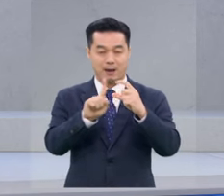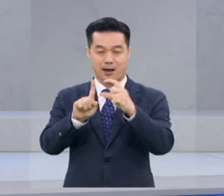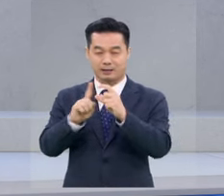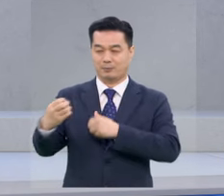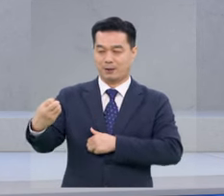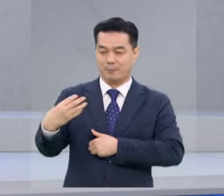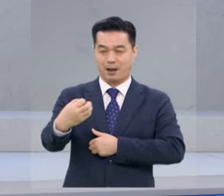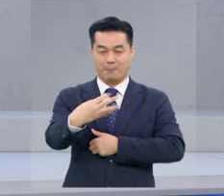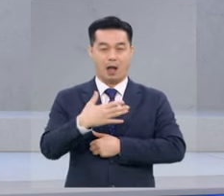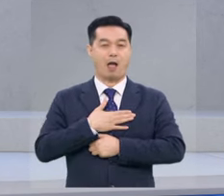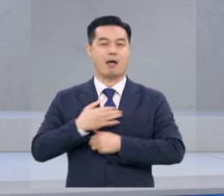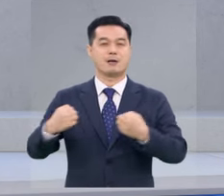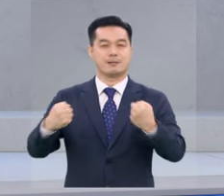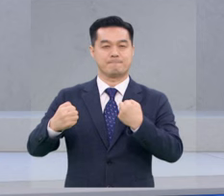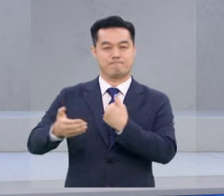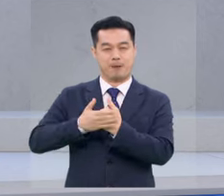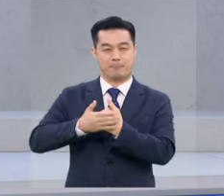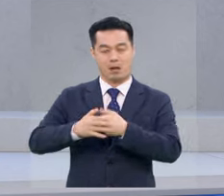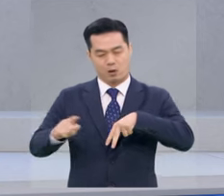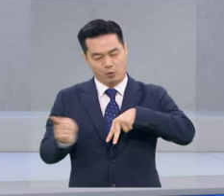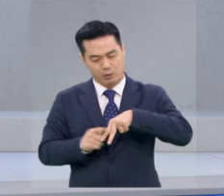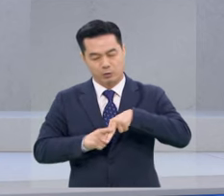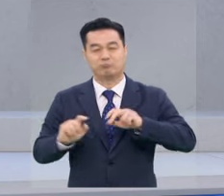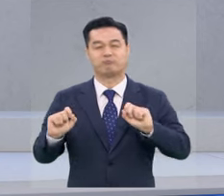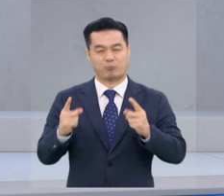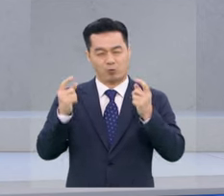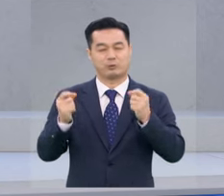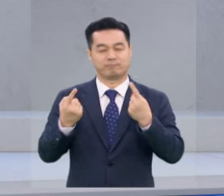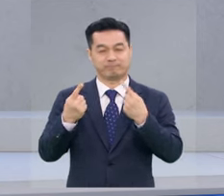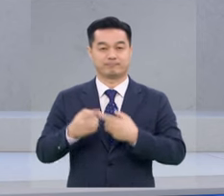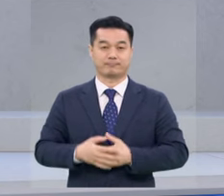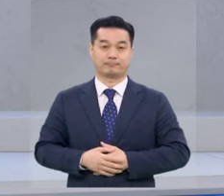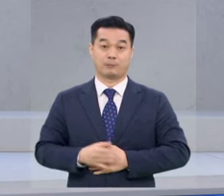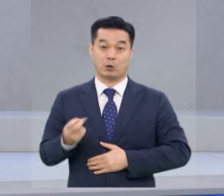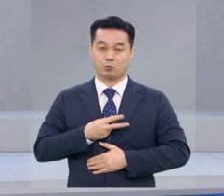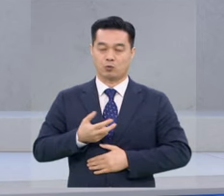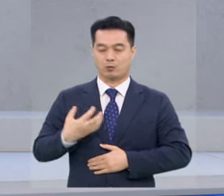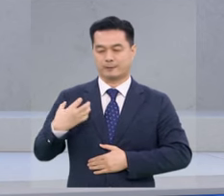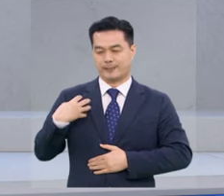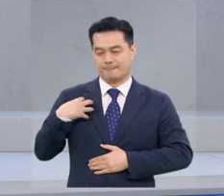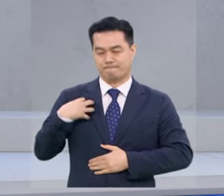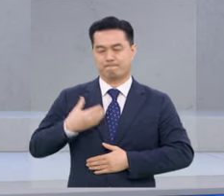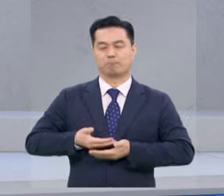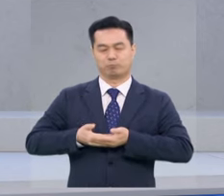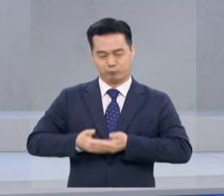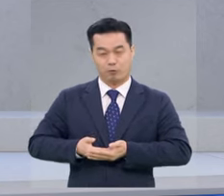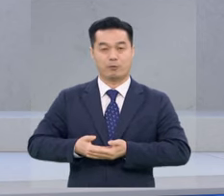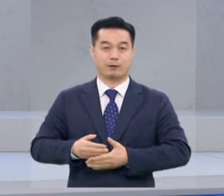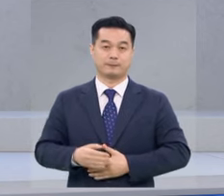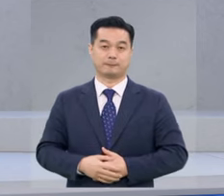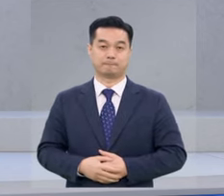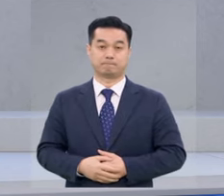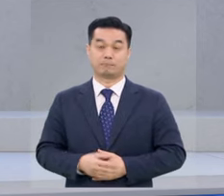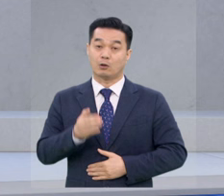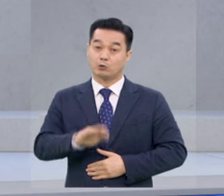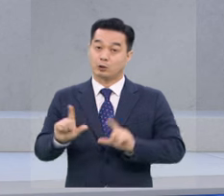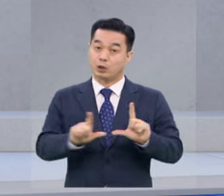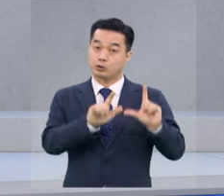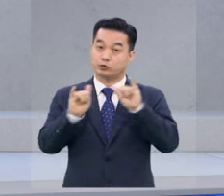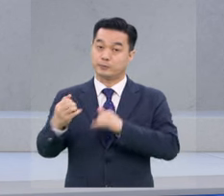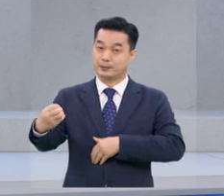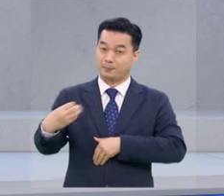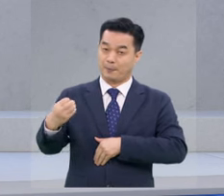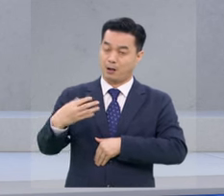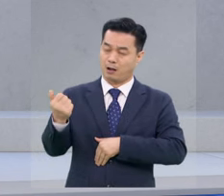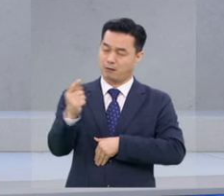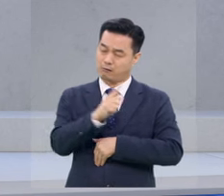힘이 되는 동시에 회초리가 되고 있습니다 더불어 엄중한 책임감도 느낍니다 대 주민들이 가장